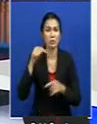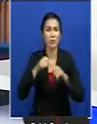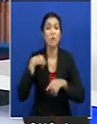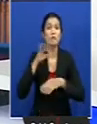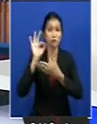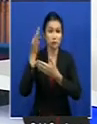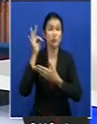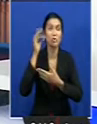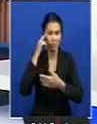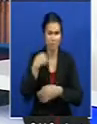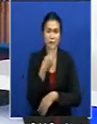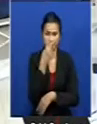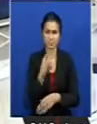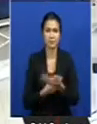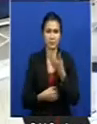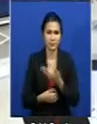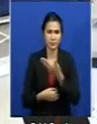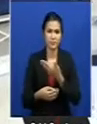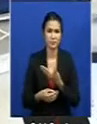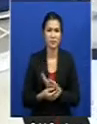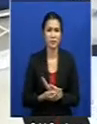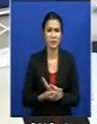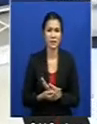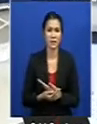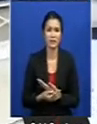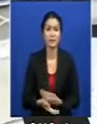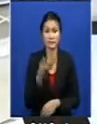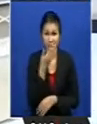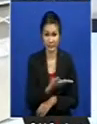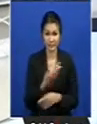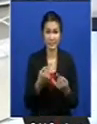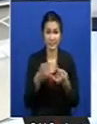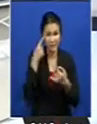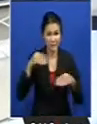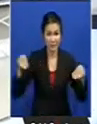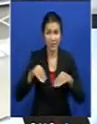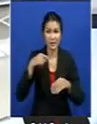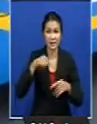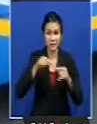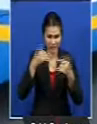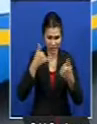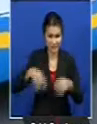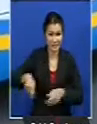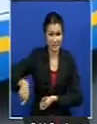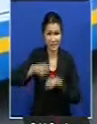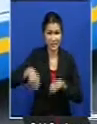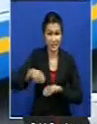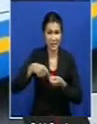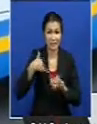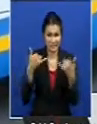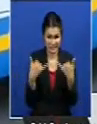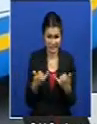าร์ครังสิตค่ะไปตรวจสอบกันค่ะ ยังไงครับถือได้ว่าเข้าช่วงโค้งสุดท้ายของการเดินทางกลับจากภูลำเนาในช่วงของเทศกาลสงกรานต์แล้วนะครับ